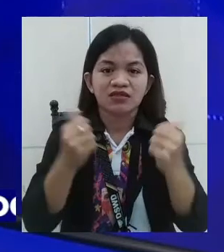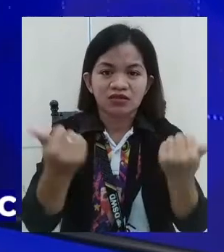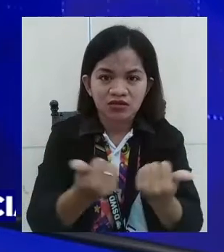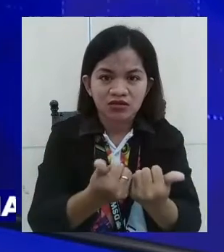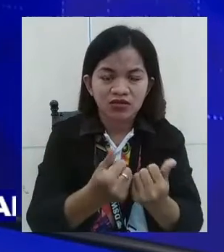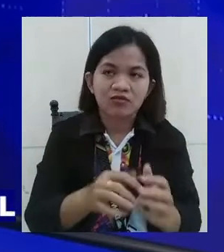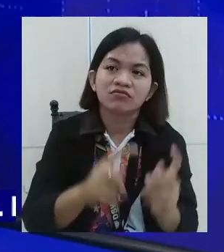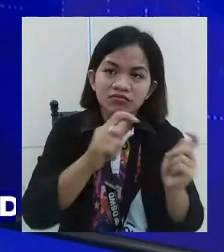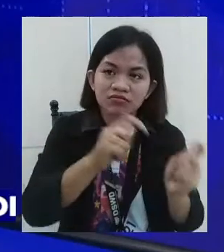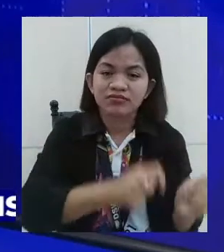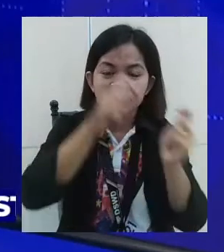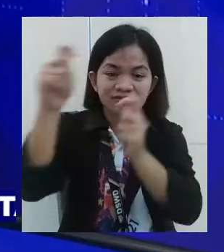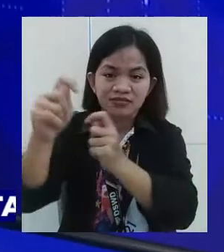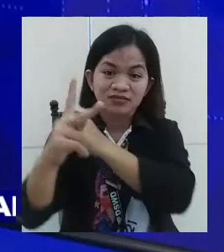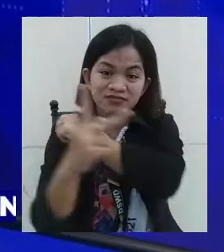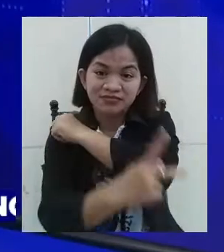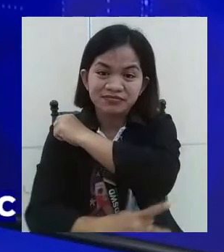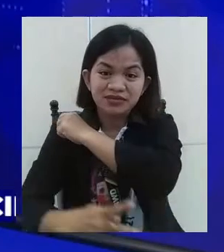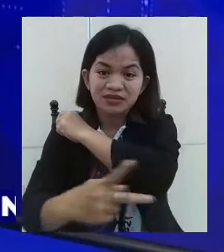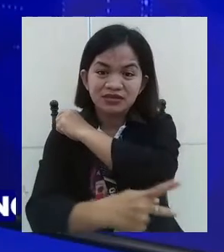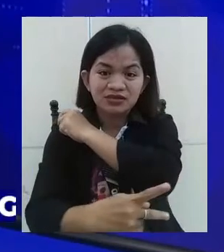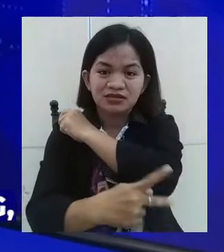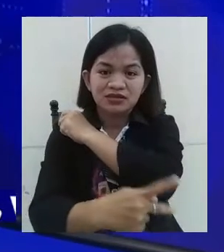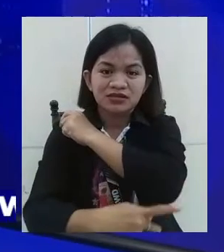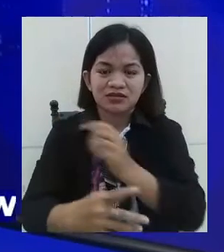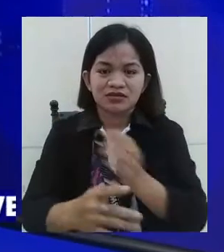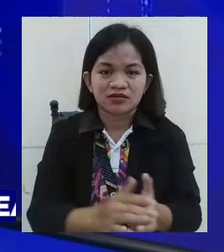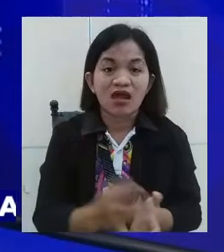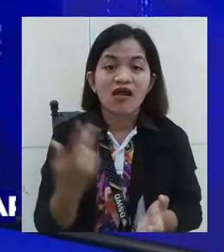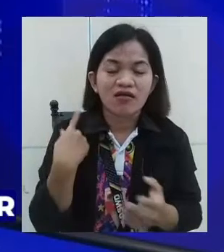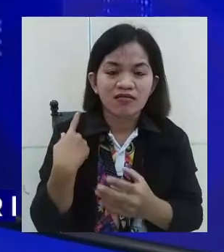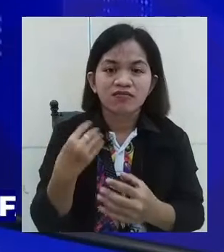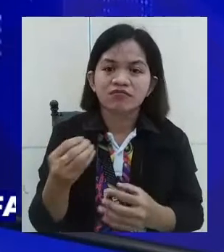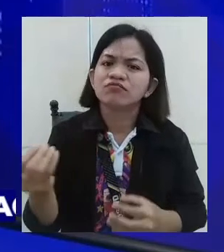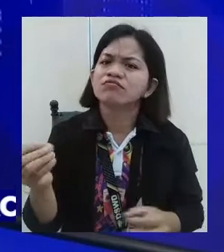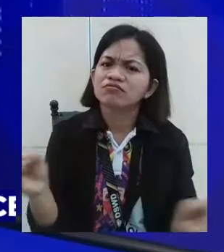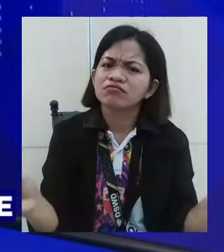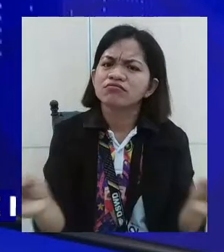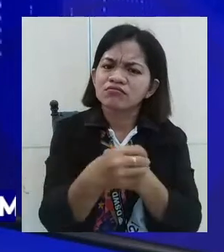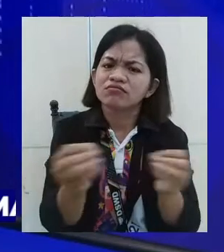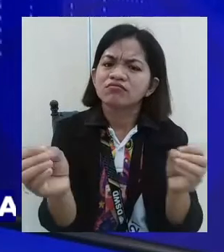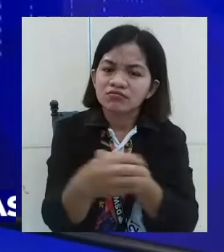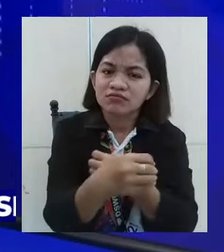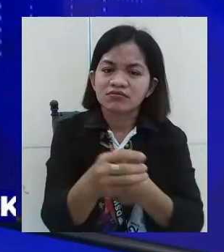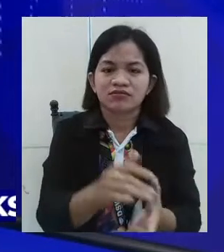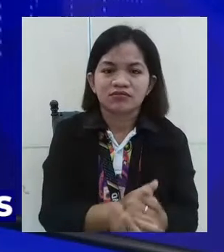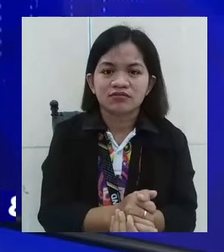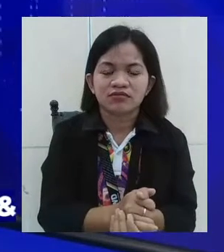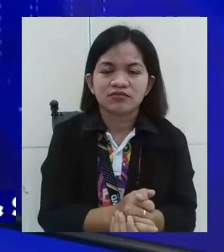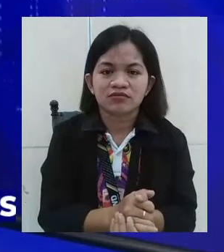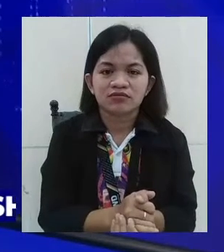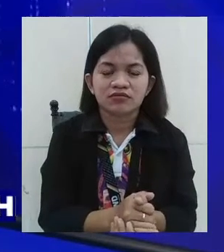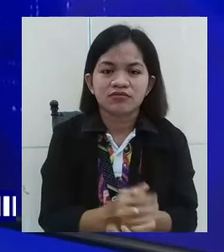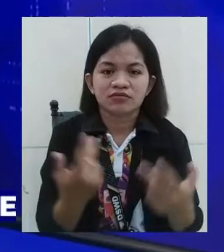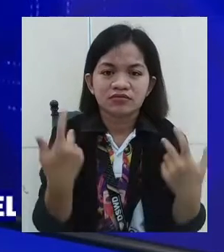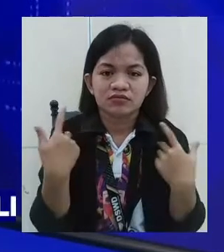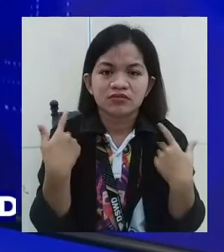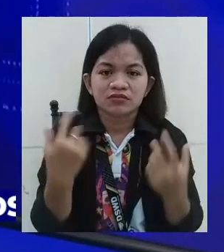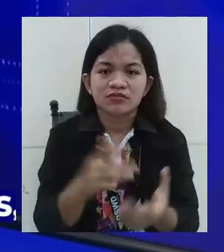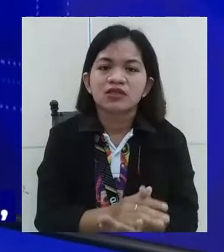is Pagadian City. So may mga offices nagkaroon ng vacancy dyan. Doon sa